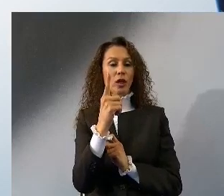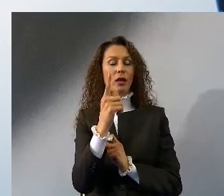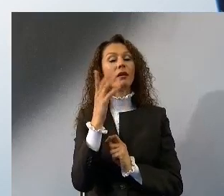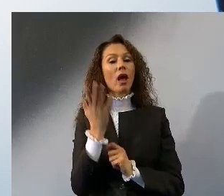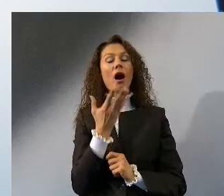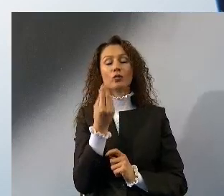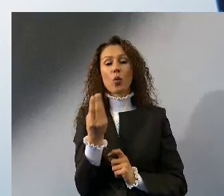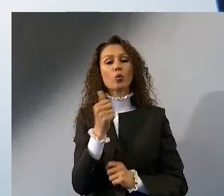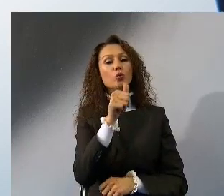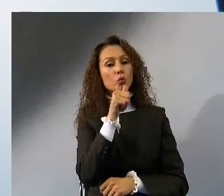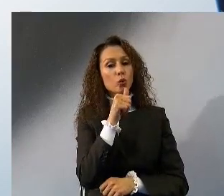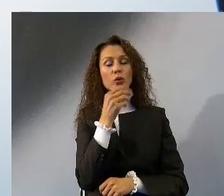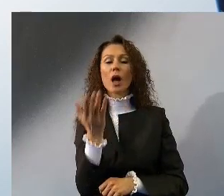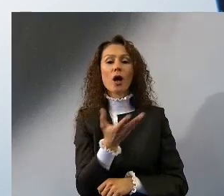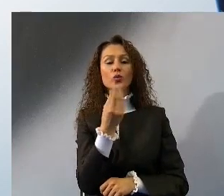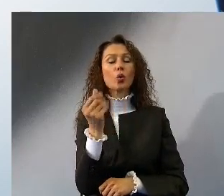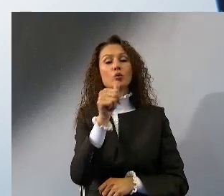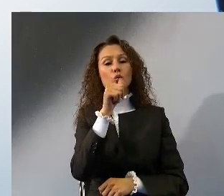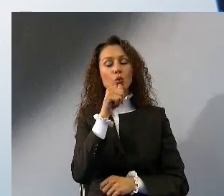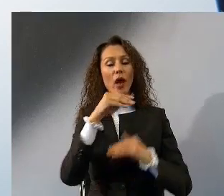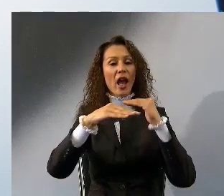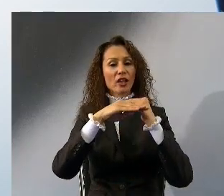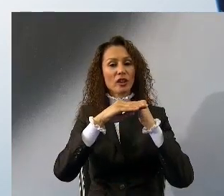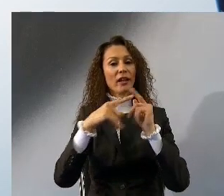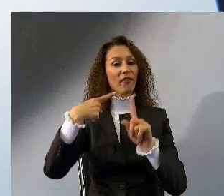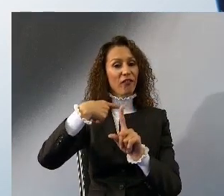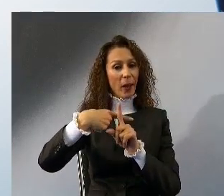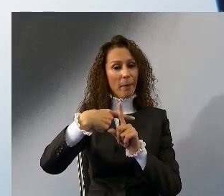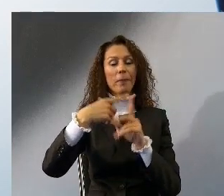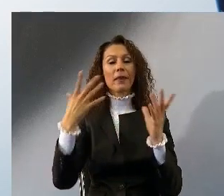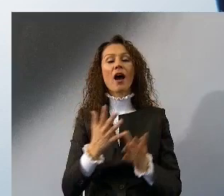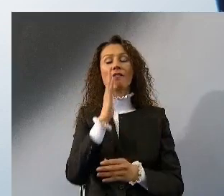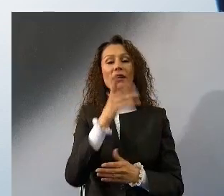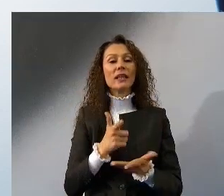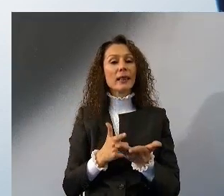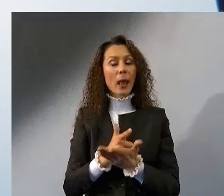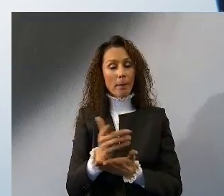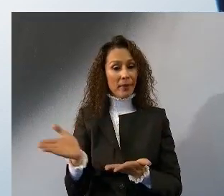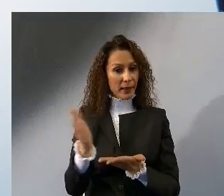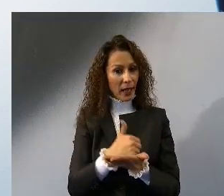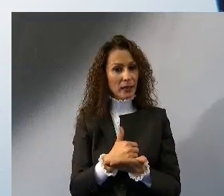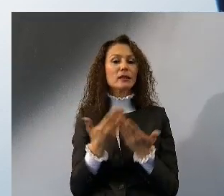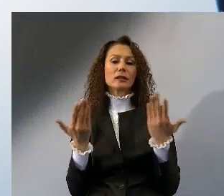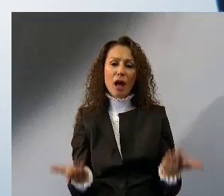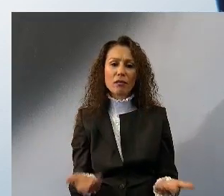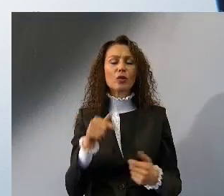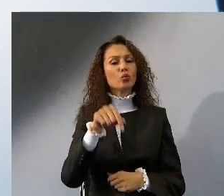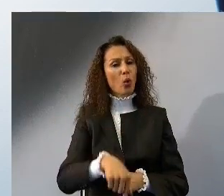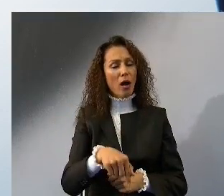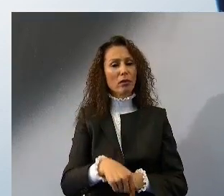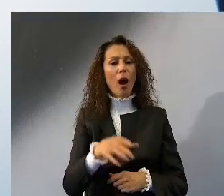çok su, daha çok sulama eşittir daha çok verim ve daha çok tarımsal gelir olsa zaten şu